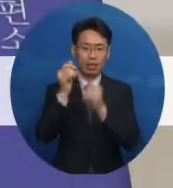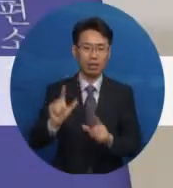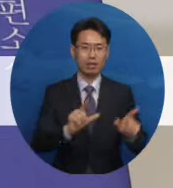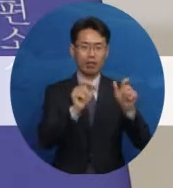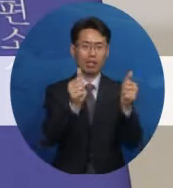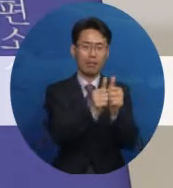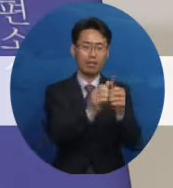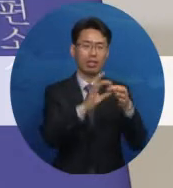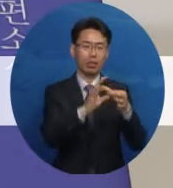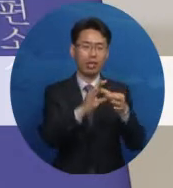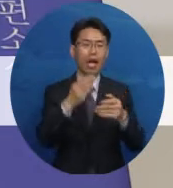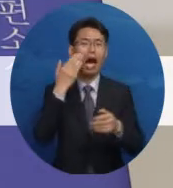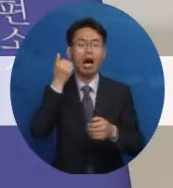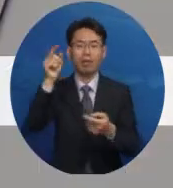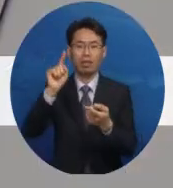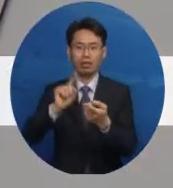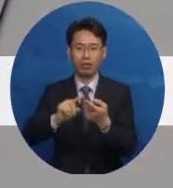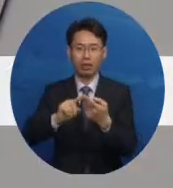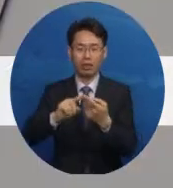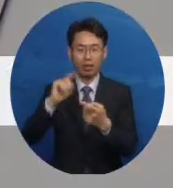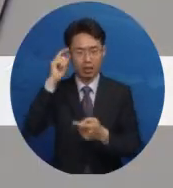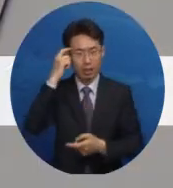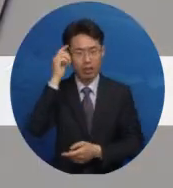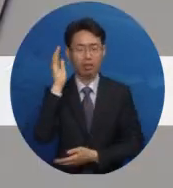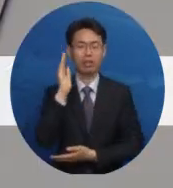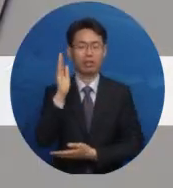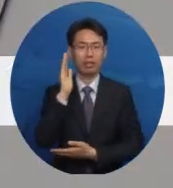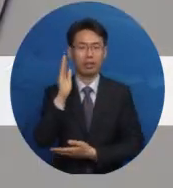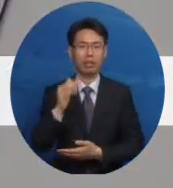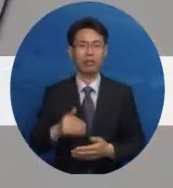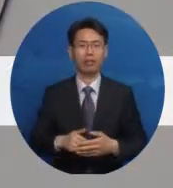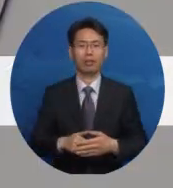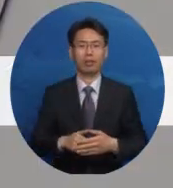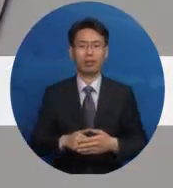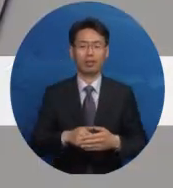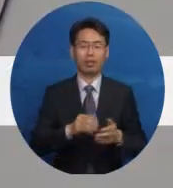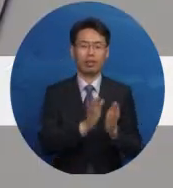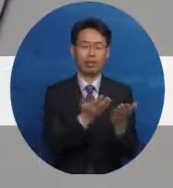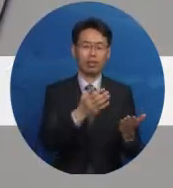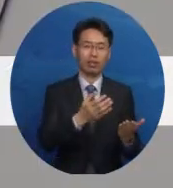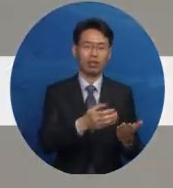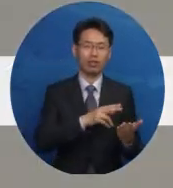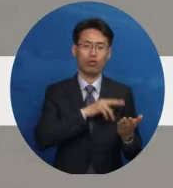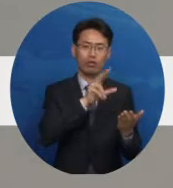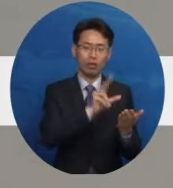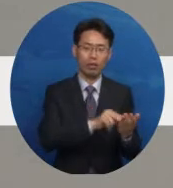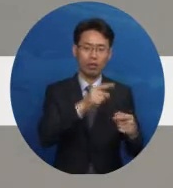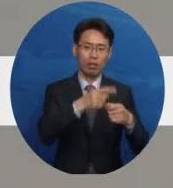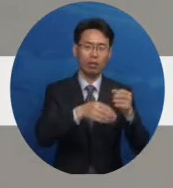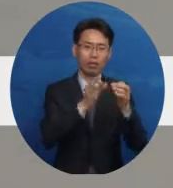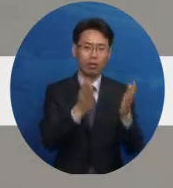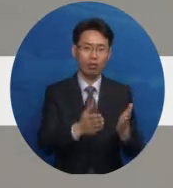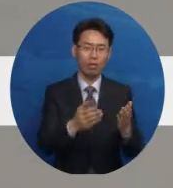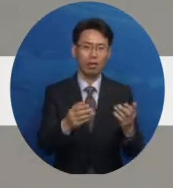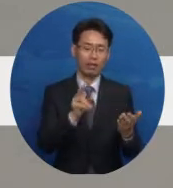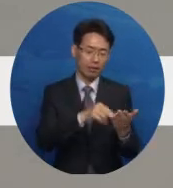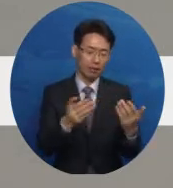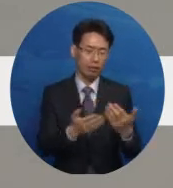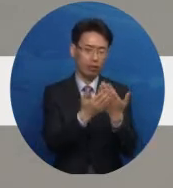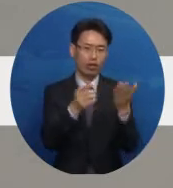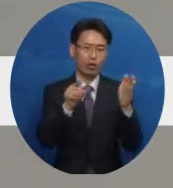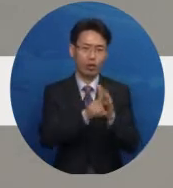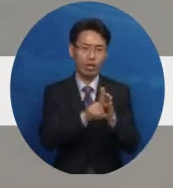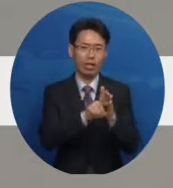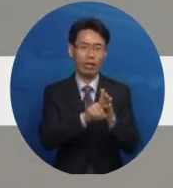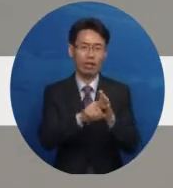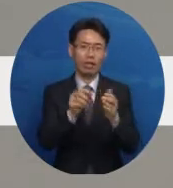거쳐온 한 남자를 통해 아버지라는 존재를 생각해보게 하는 이야기인데요. 책을 주제로 한해 동안 시민들의 독서 증진을 위한